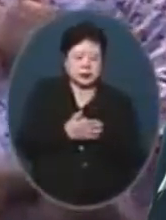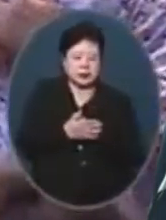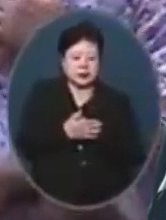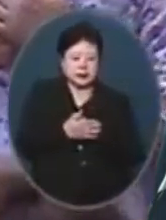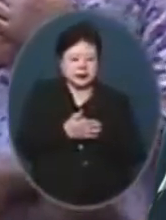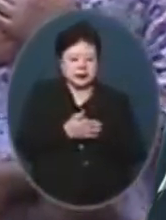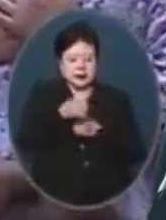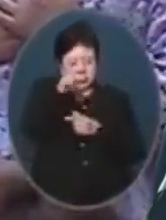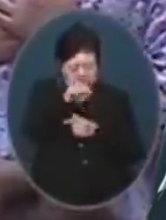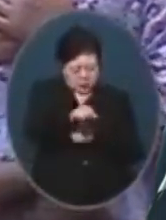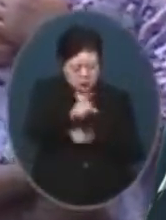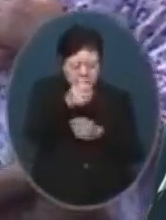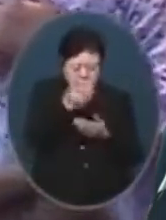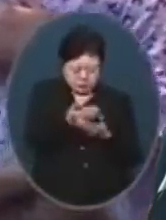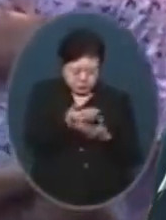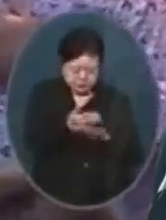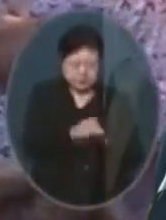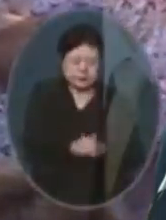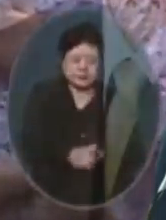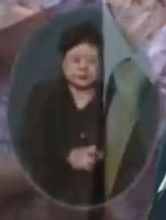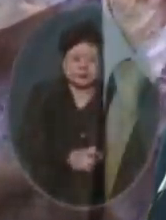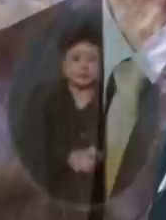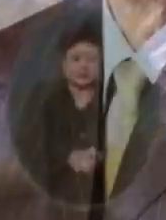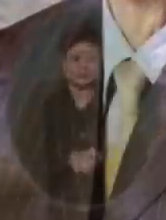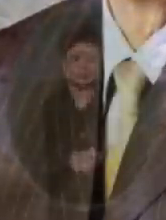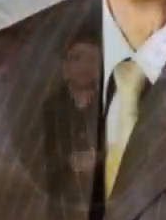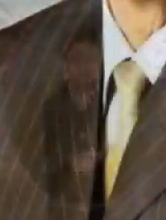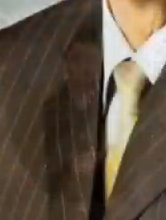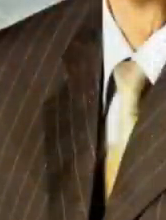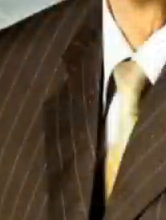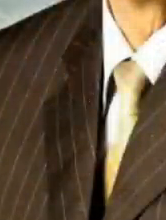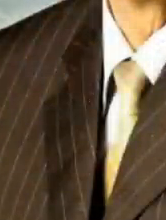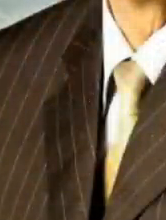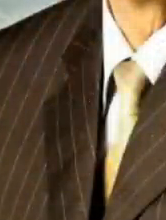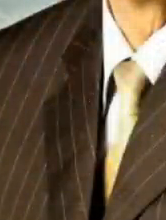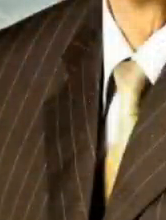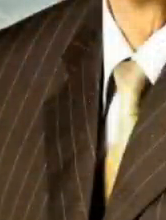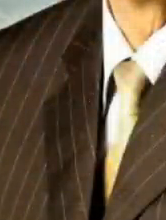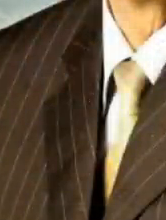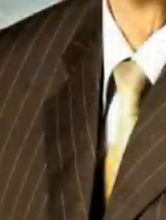허락하여 주시옵소서. 우리